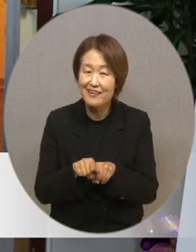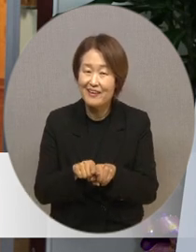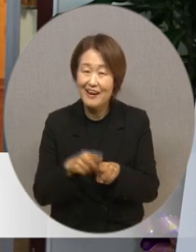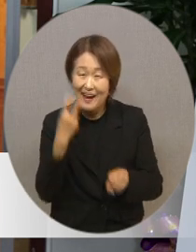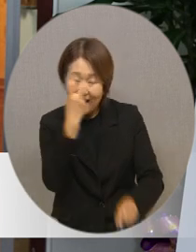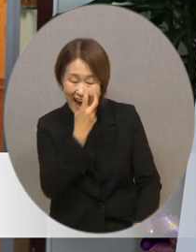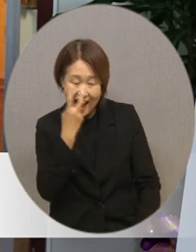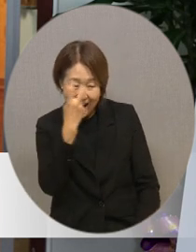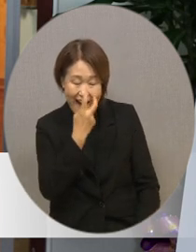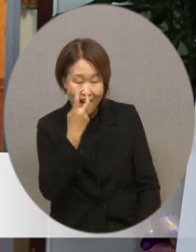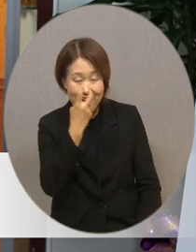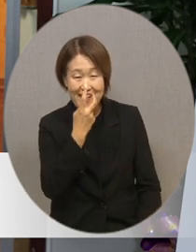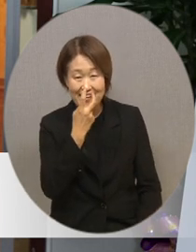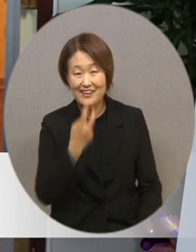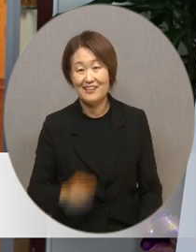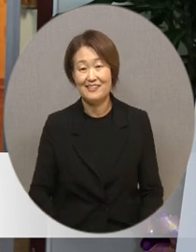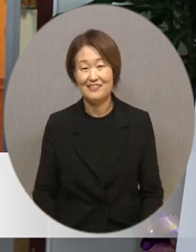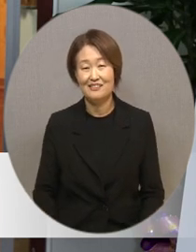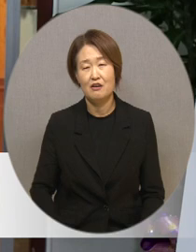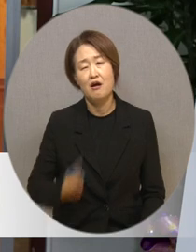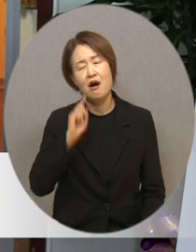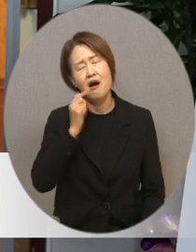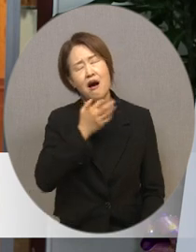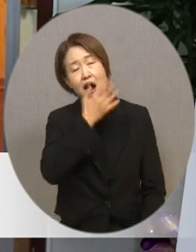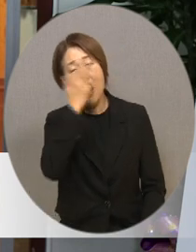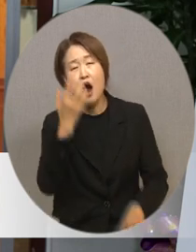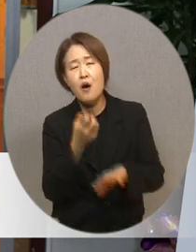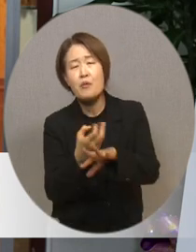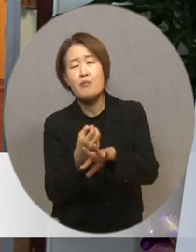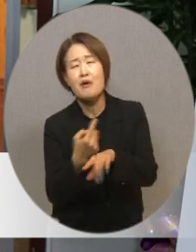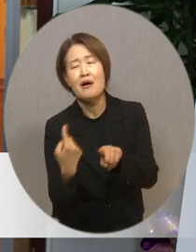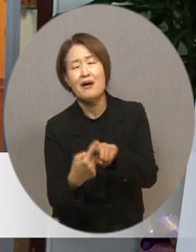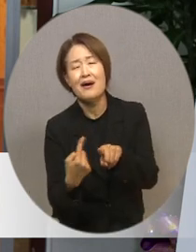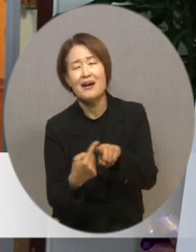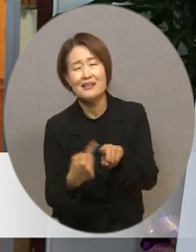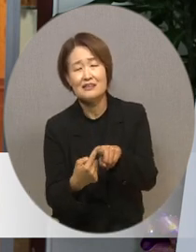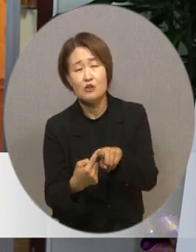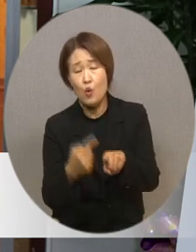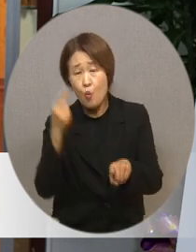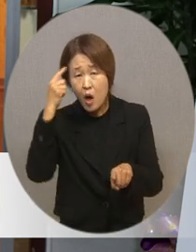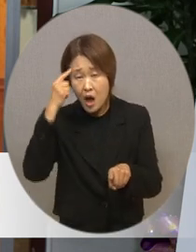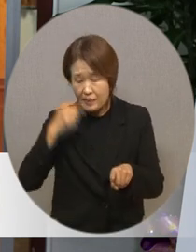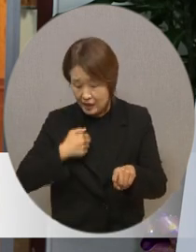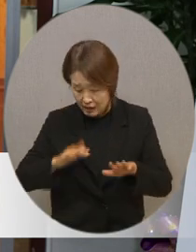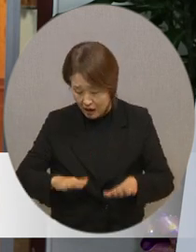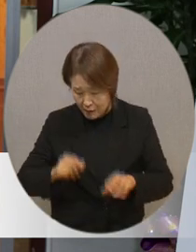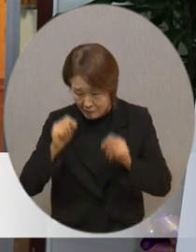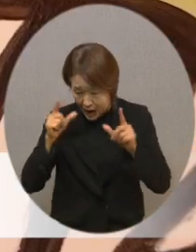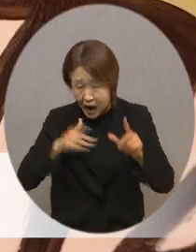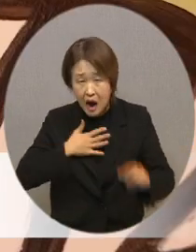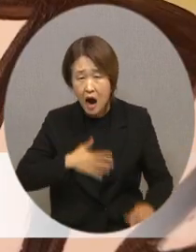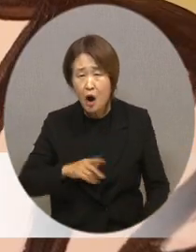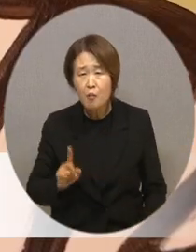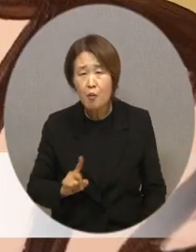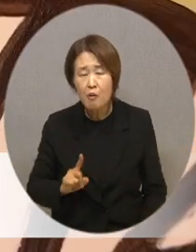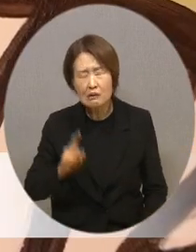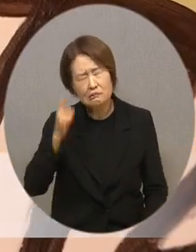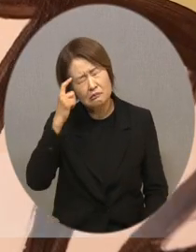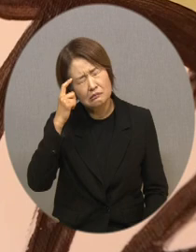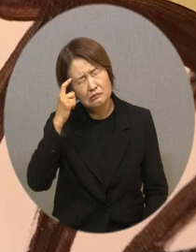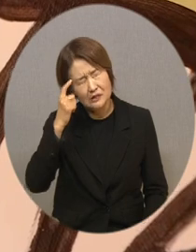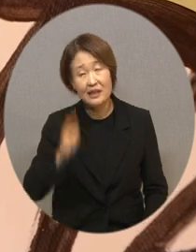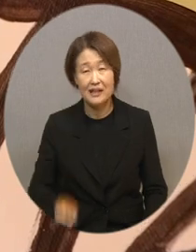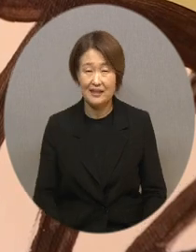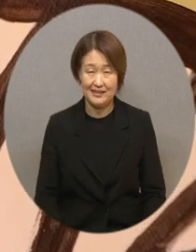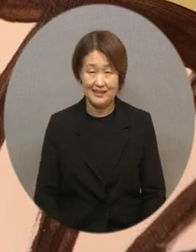것을 관찰하면서 이렇게 아름답고 보물 같은 존재들을 나는 왜 이제서야 알게 됐을까 하는 그런 생각들이